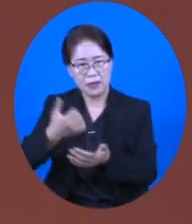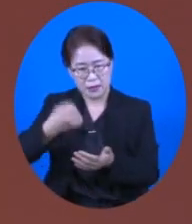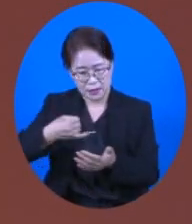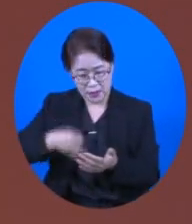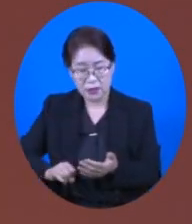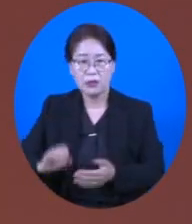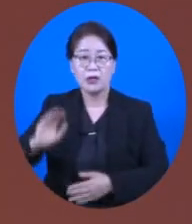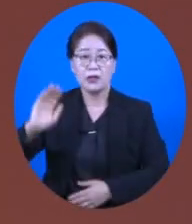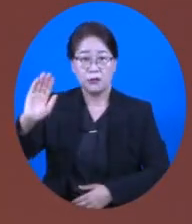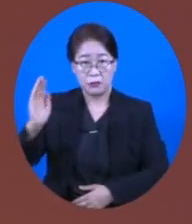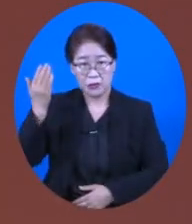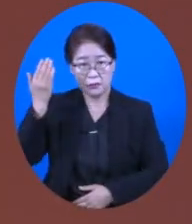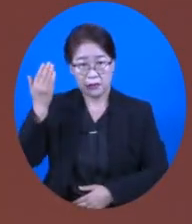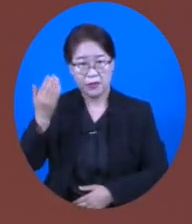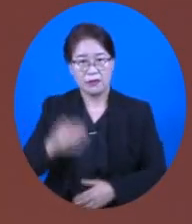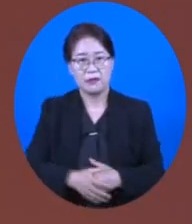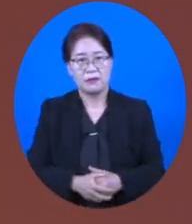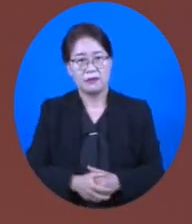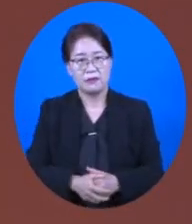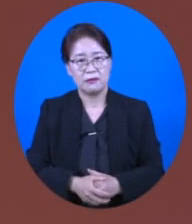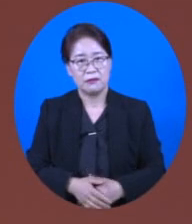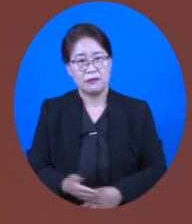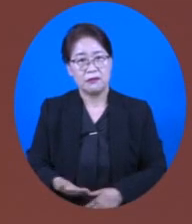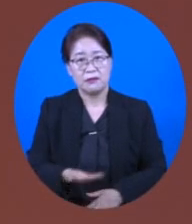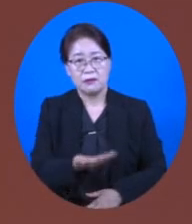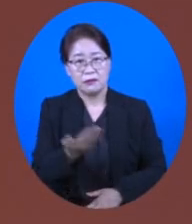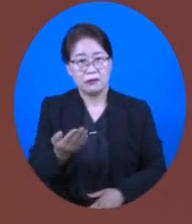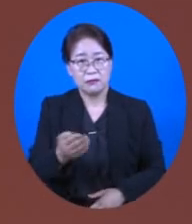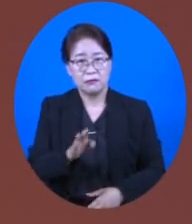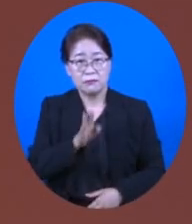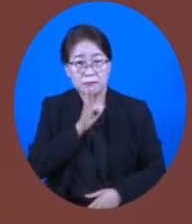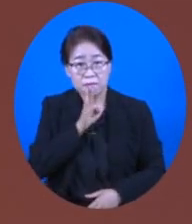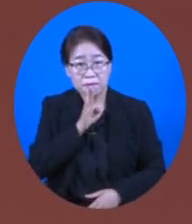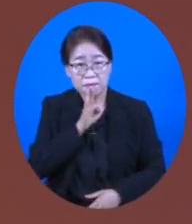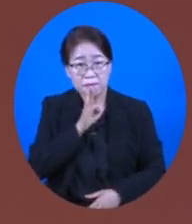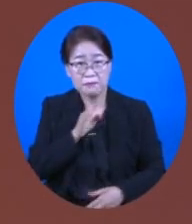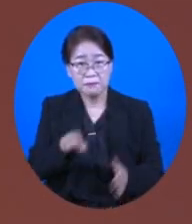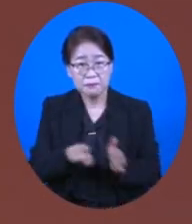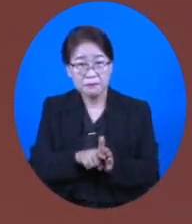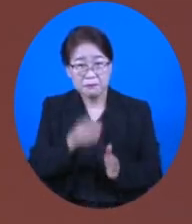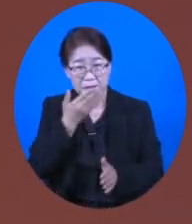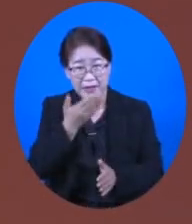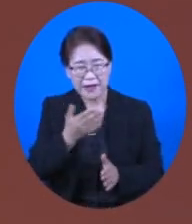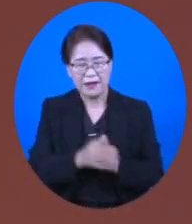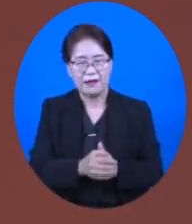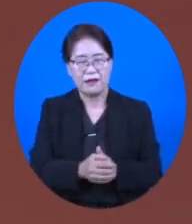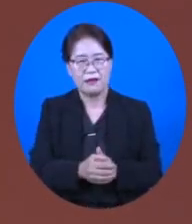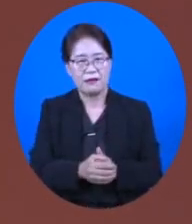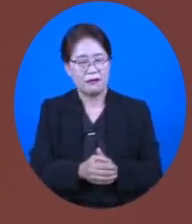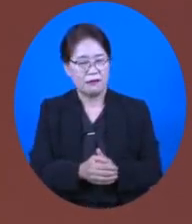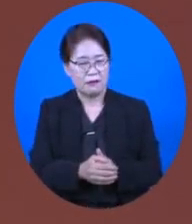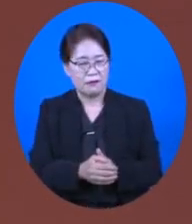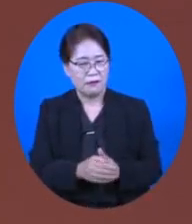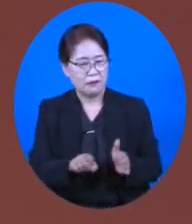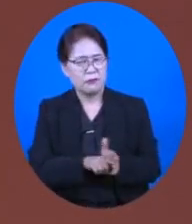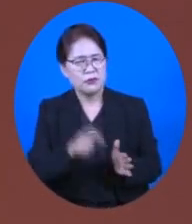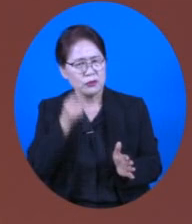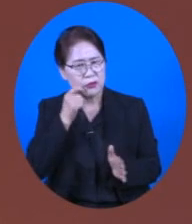되었습니다. 여러분 이 사실을 믿으시죠? 이 사실이 믿어지지 않는다면 여러분 하나님의 자녀가